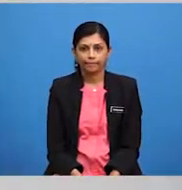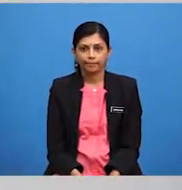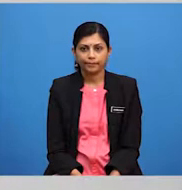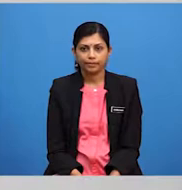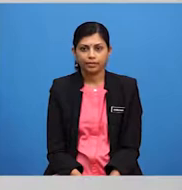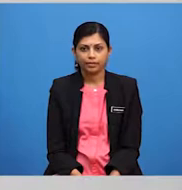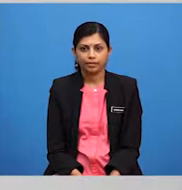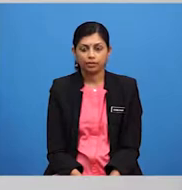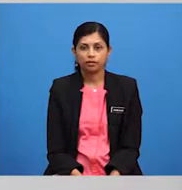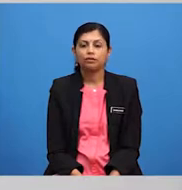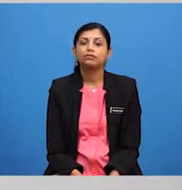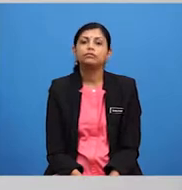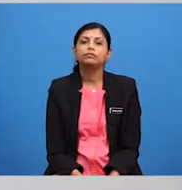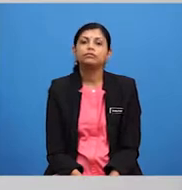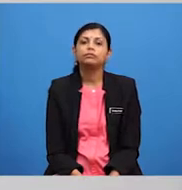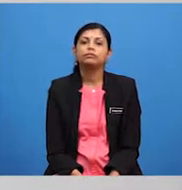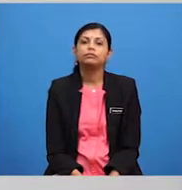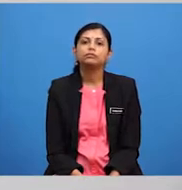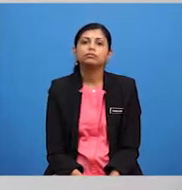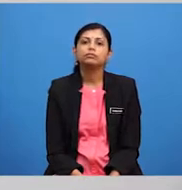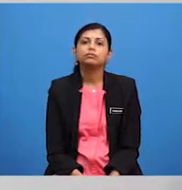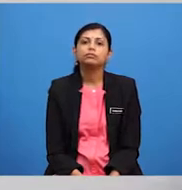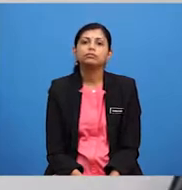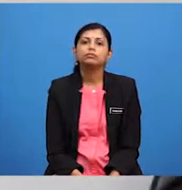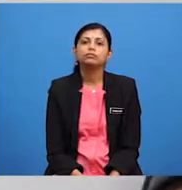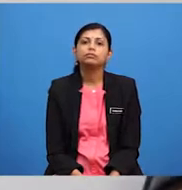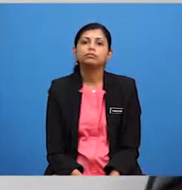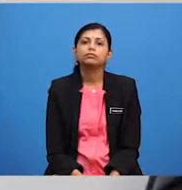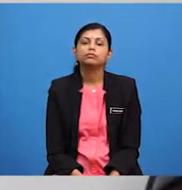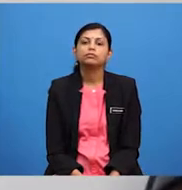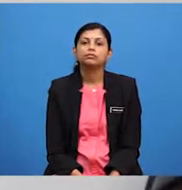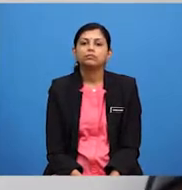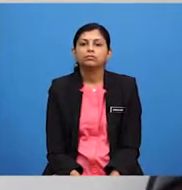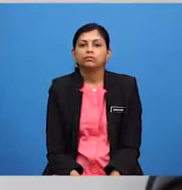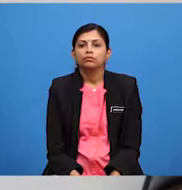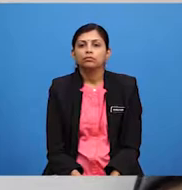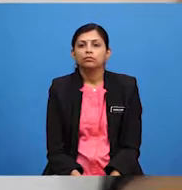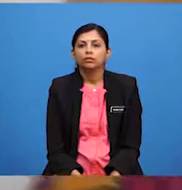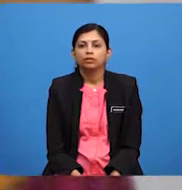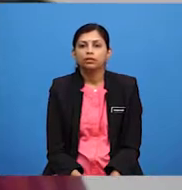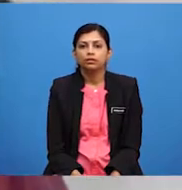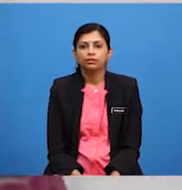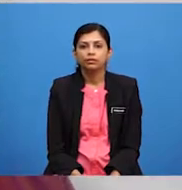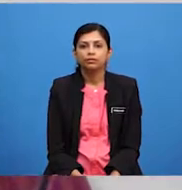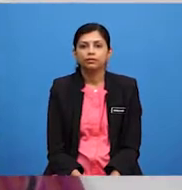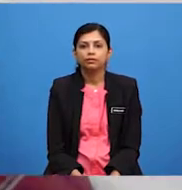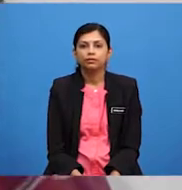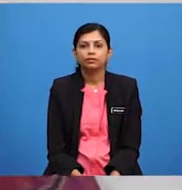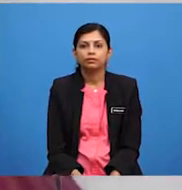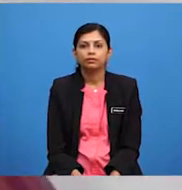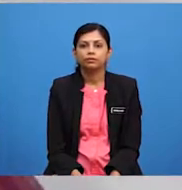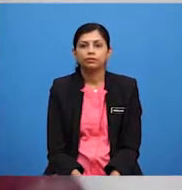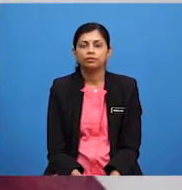Langkah keenam, murid-murid unjurkan garisan perspektif bermula dari titik D ke